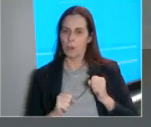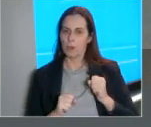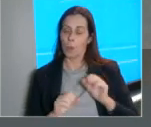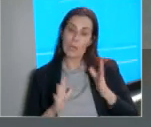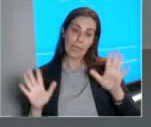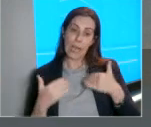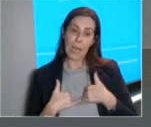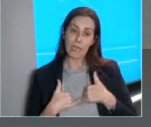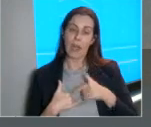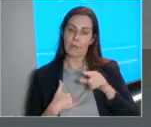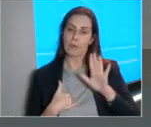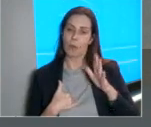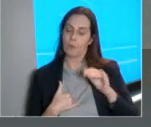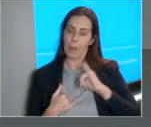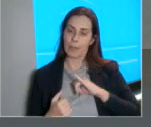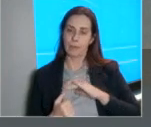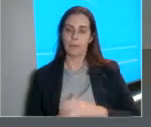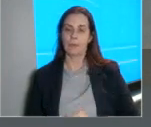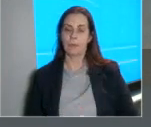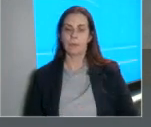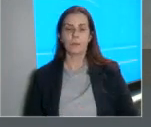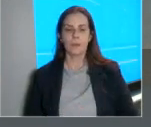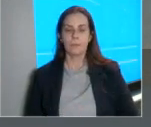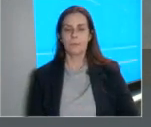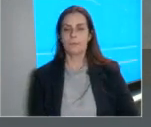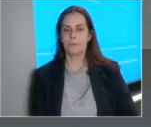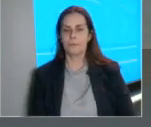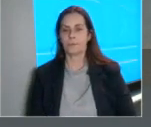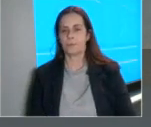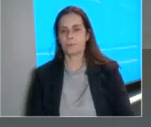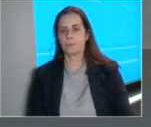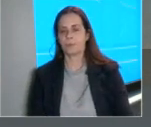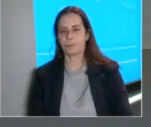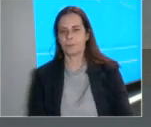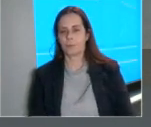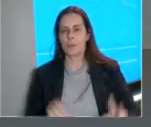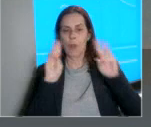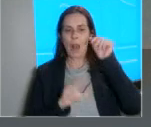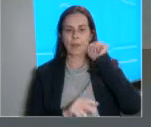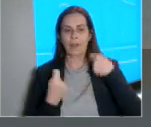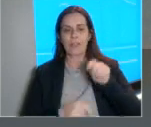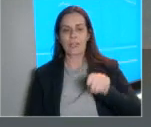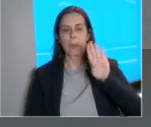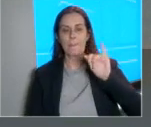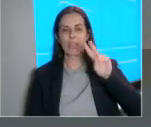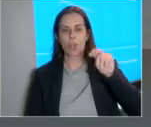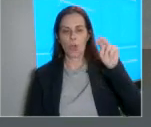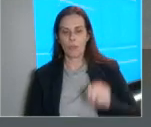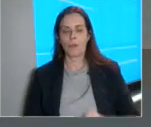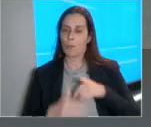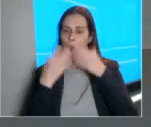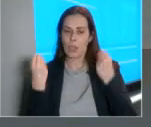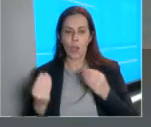אני, אבל זה היה מאוד מאוד מעניין. טוב, חוזר לדיון שלנו עוד מעט, אבל איתנו חבר הכנסת מיכאל ביטון, כחול לבן, שלום. בוקר טוב,